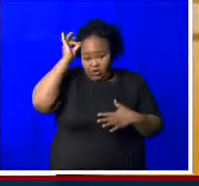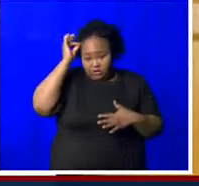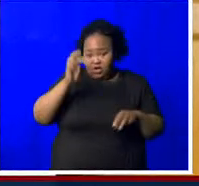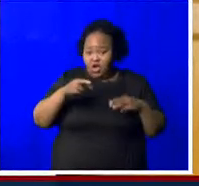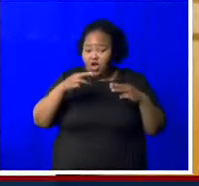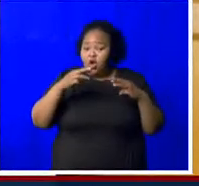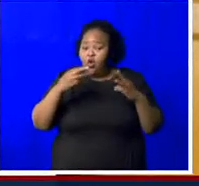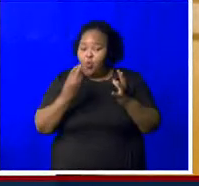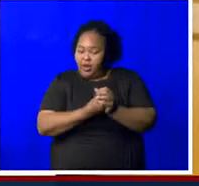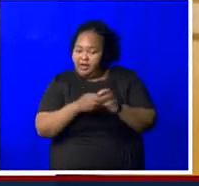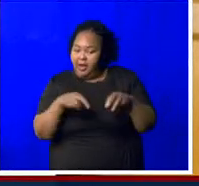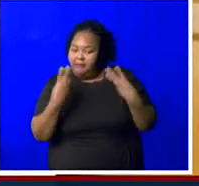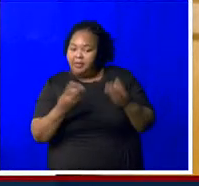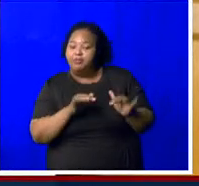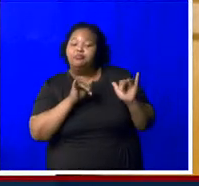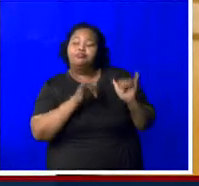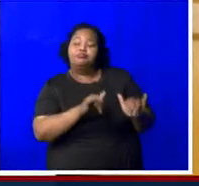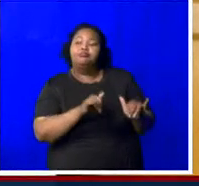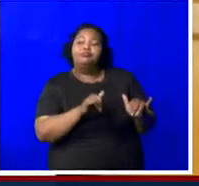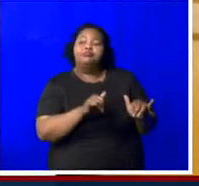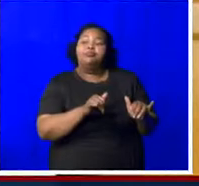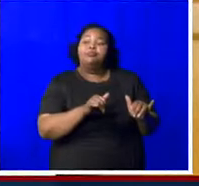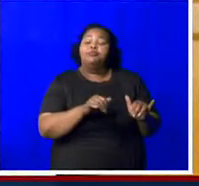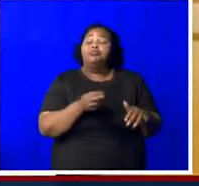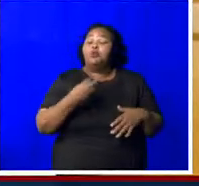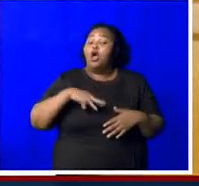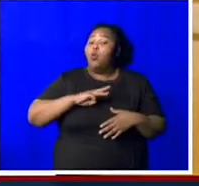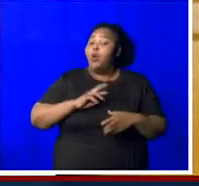sithi ke sifisela lokuhle